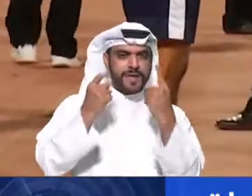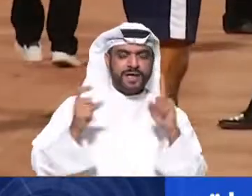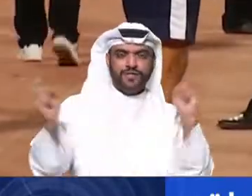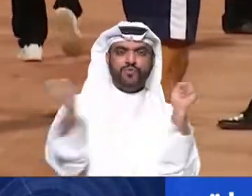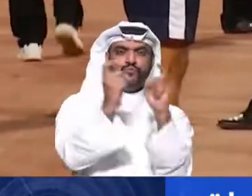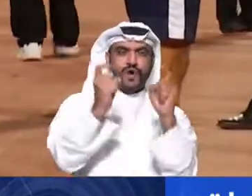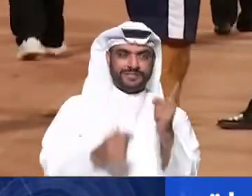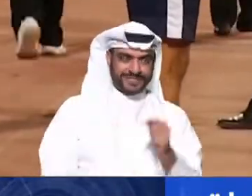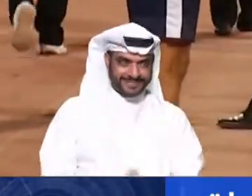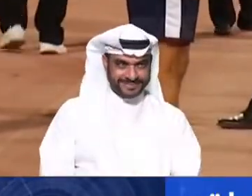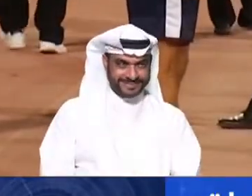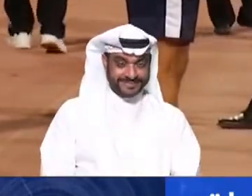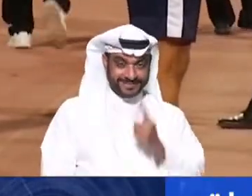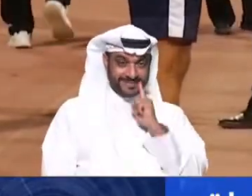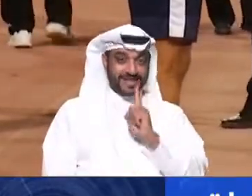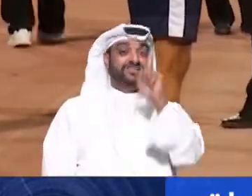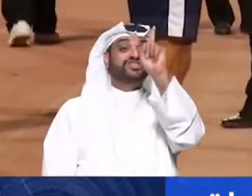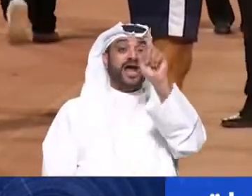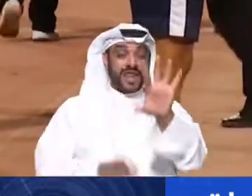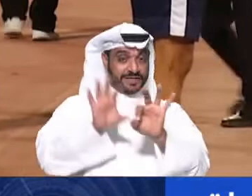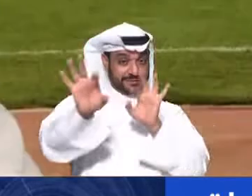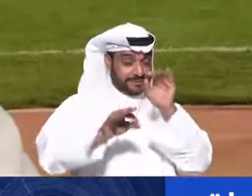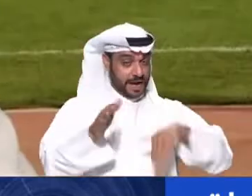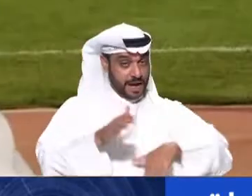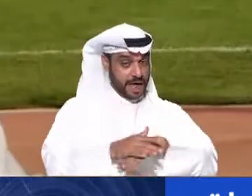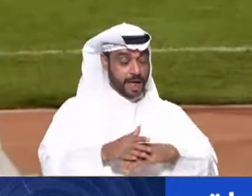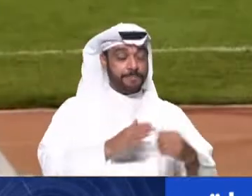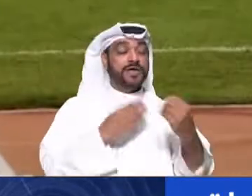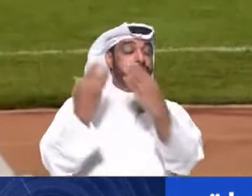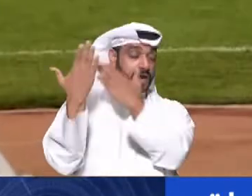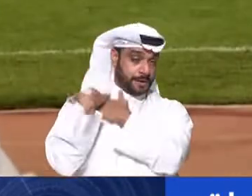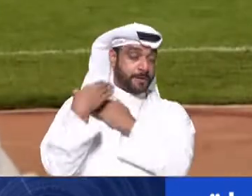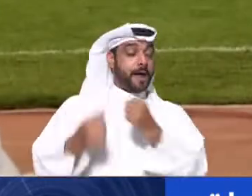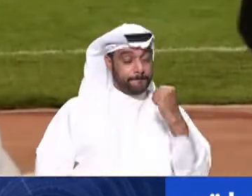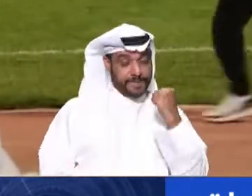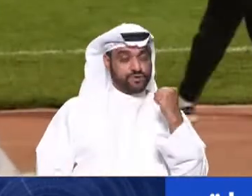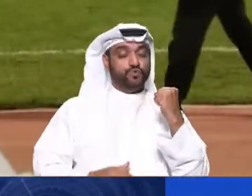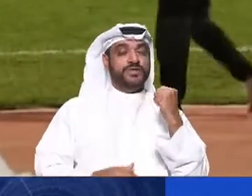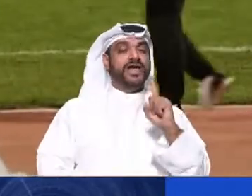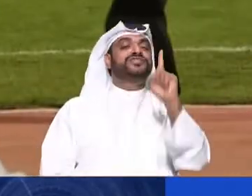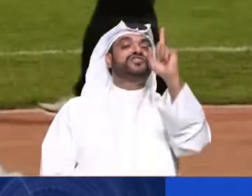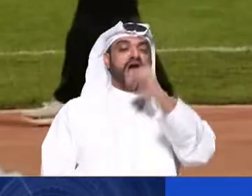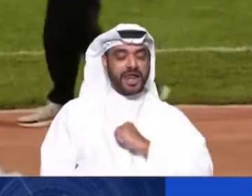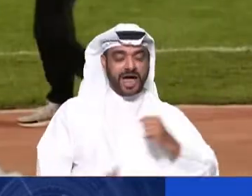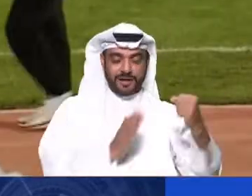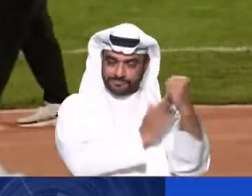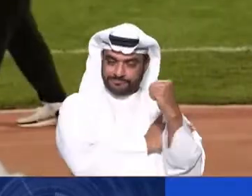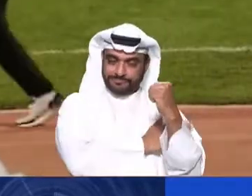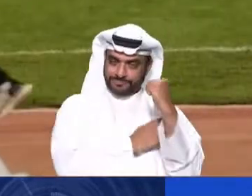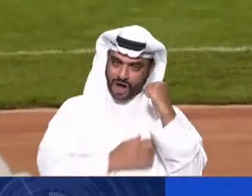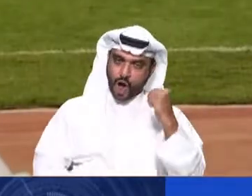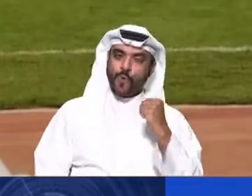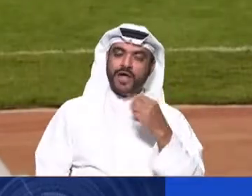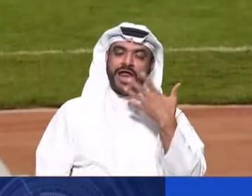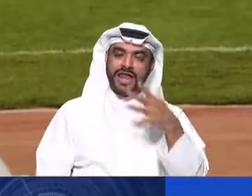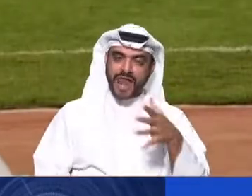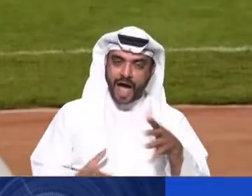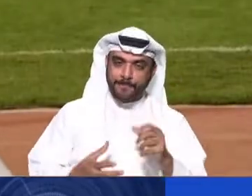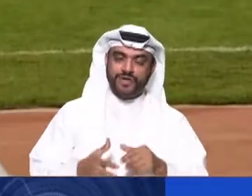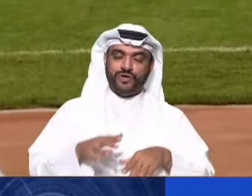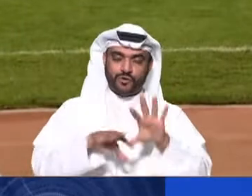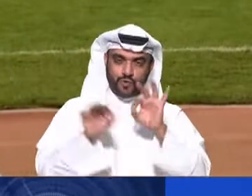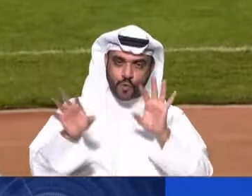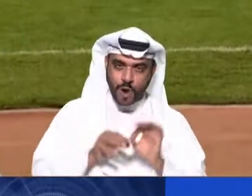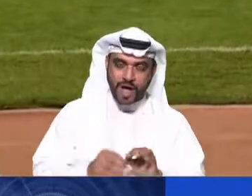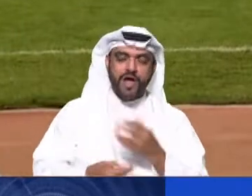المواجهة. اللاعبين إن شاء الله هم قد المسؤولية، وجميع الإخوان في الاتحاد الإداريين ومسؤولين عن